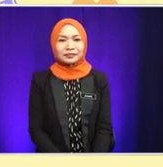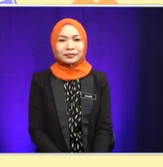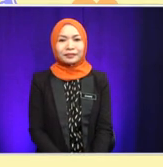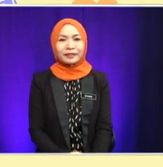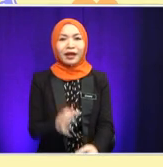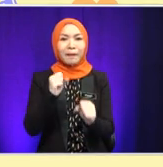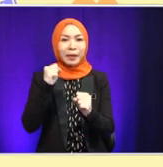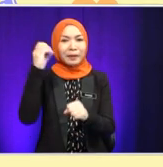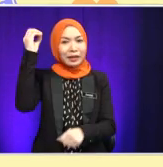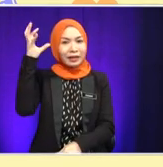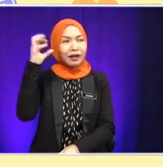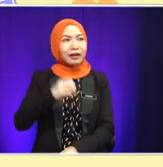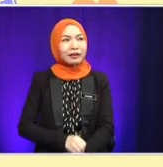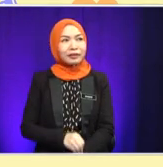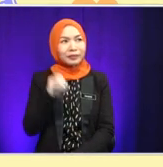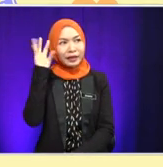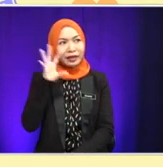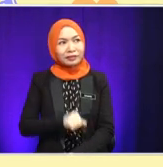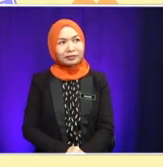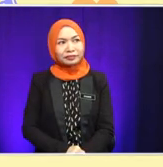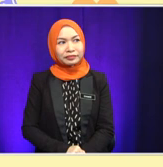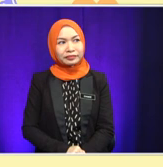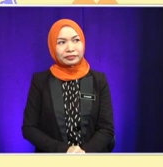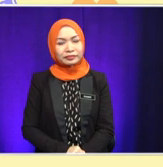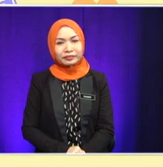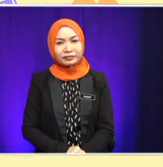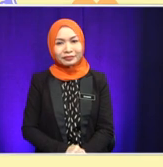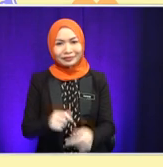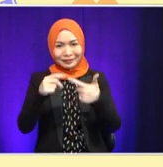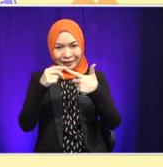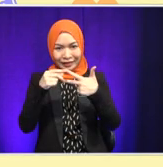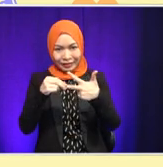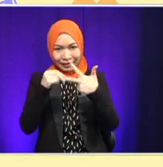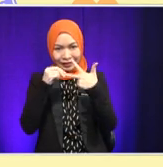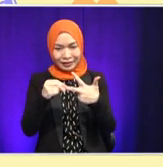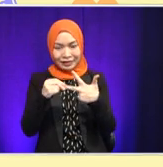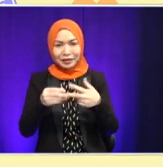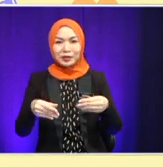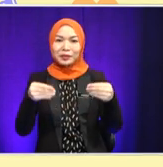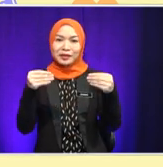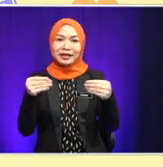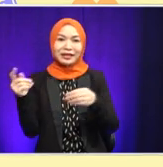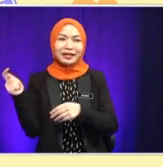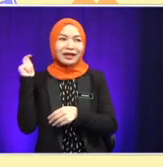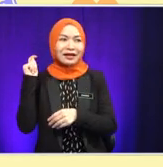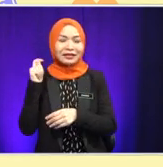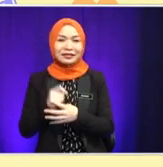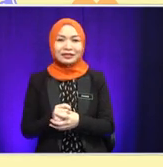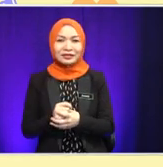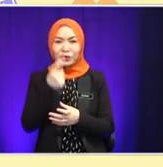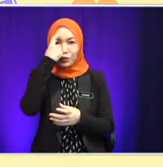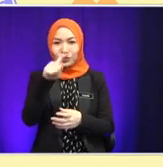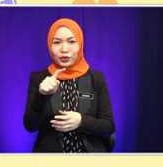untuk yang ketiga menyumbangkan tenaga dalam activity gotong royong